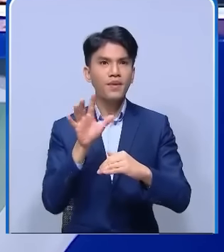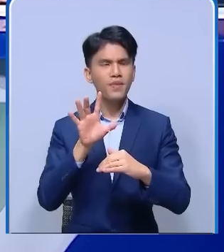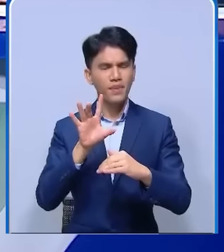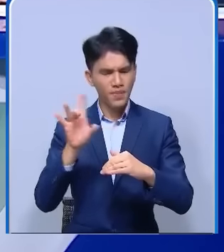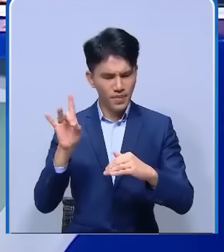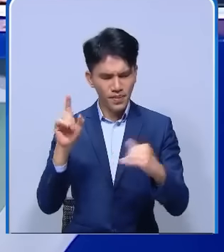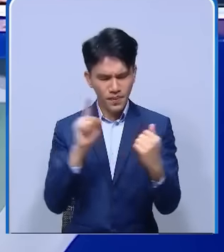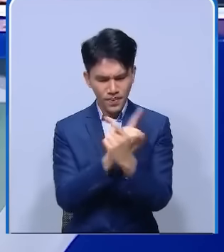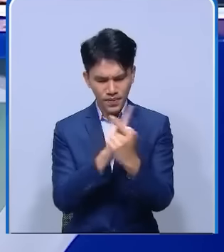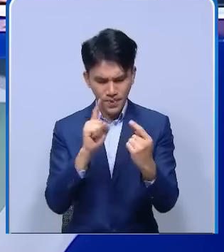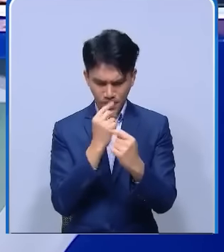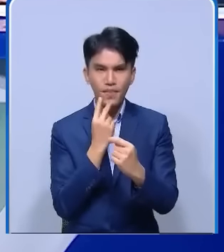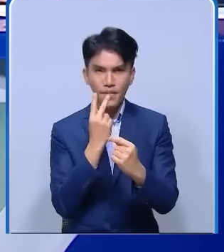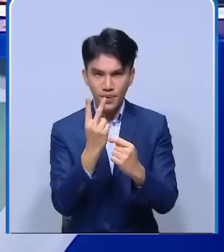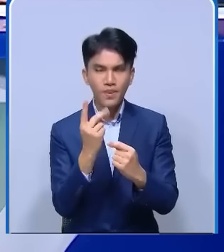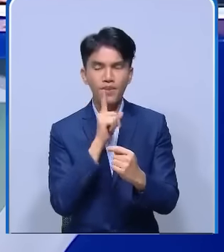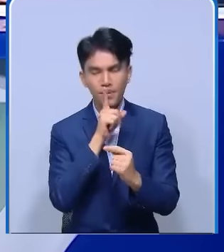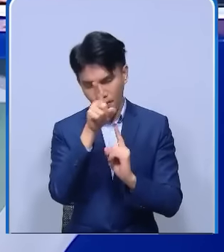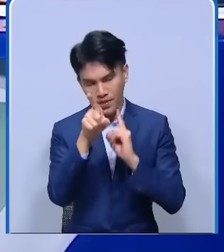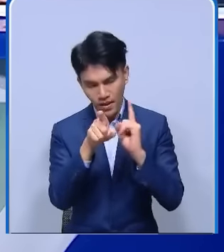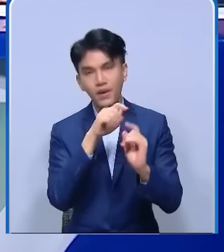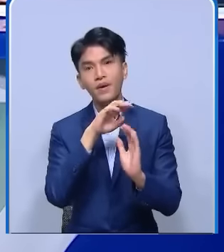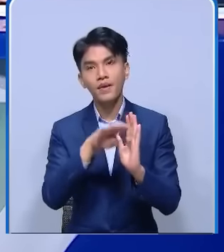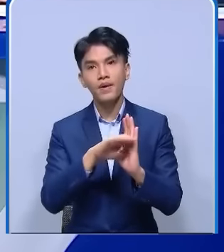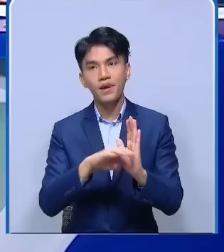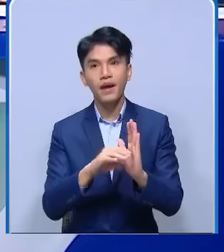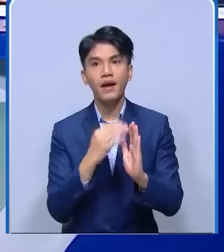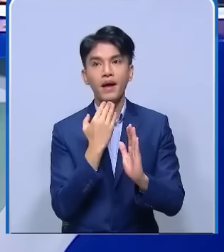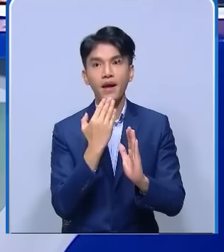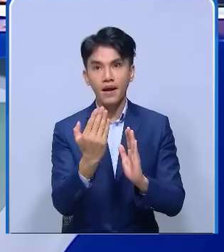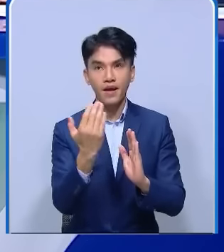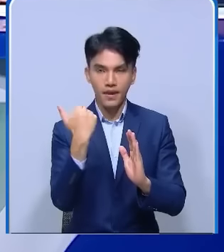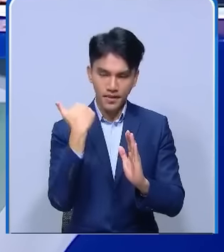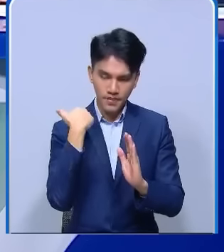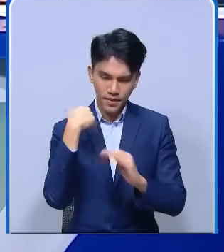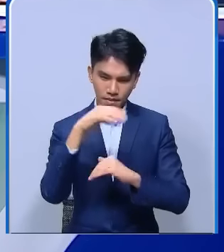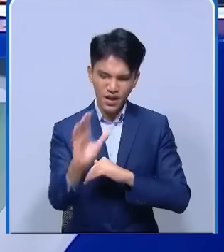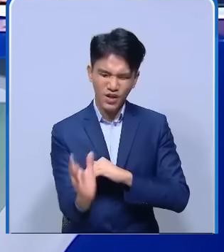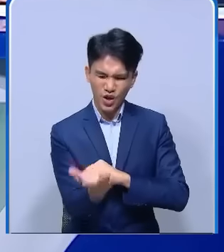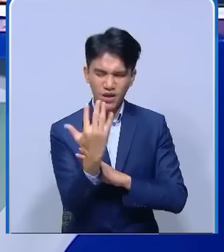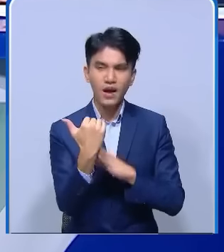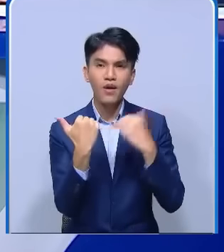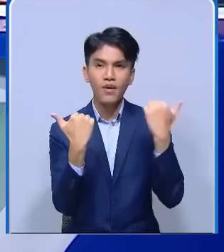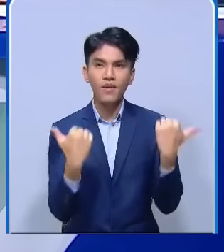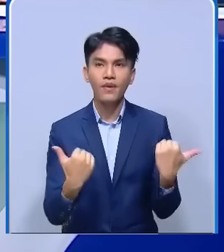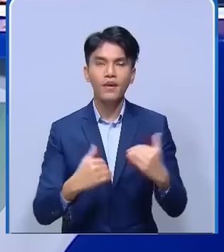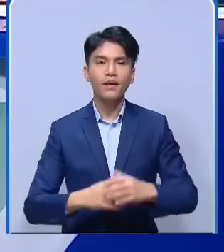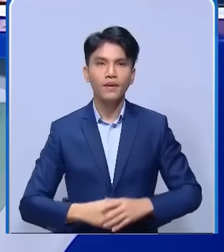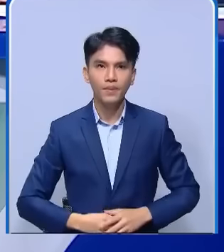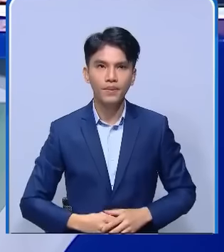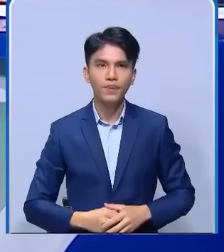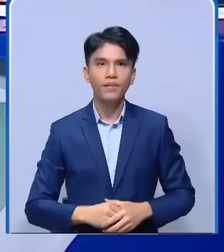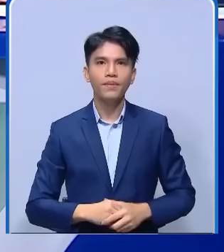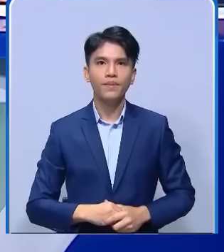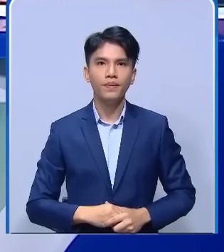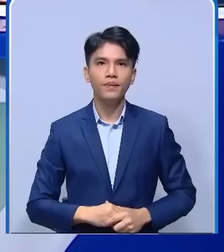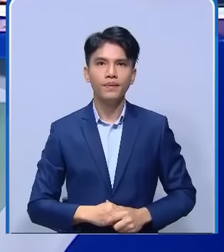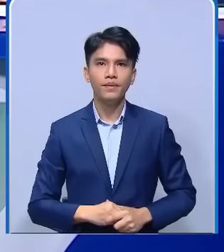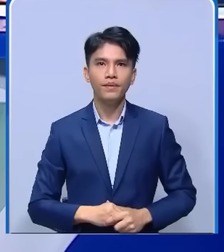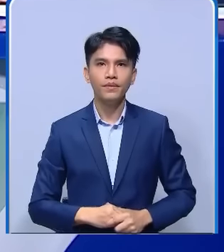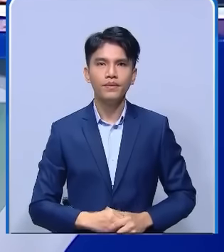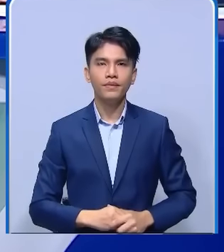ของสังคมแล้วค่ะว่าจะมีการสอบปากคำกันตลอดทั้งคืนรวมไปถึงตอนเช้าตอนนี้ด้วยนี่นะคะบรรยากาศที่กองบัญชาการตำรวจสอบสว